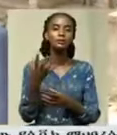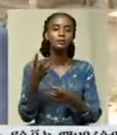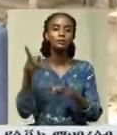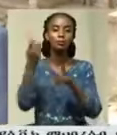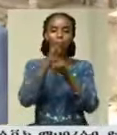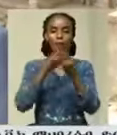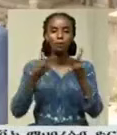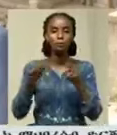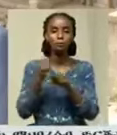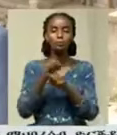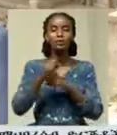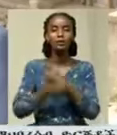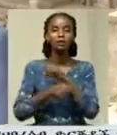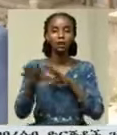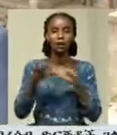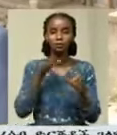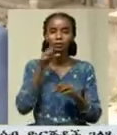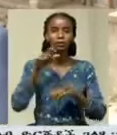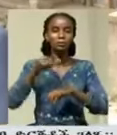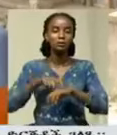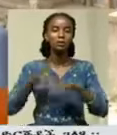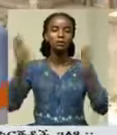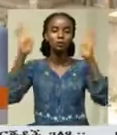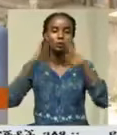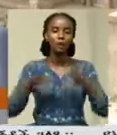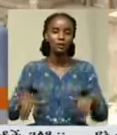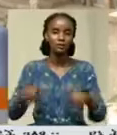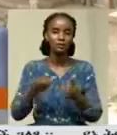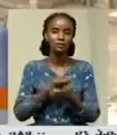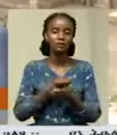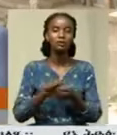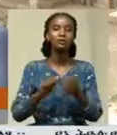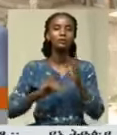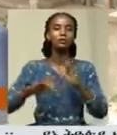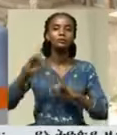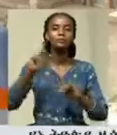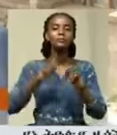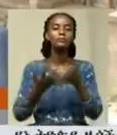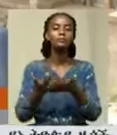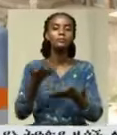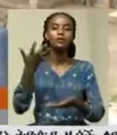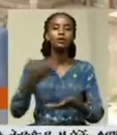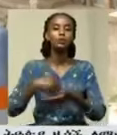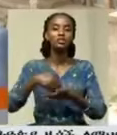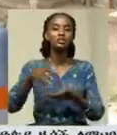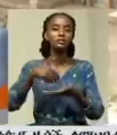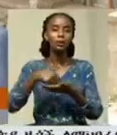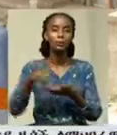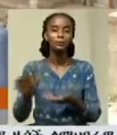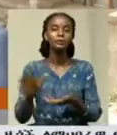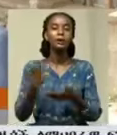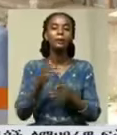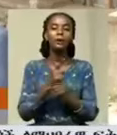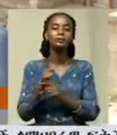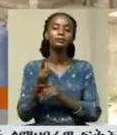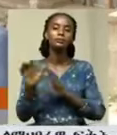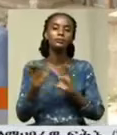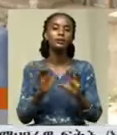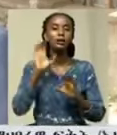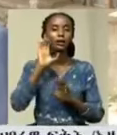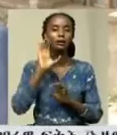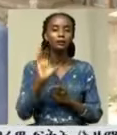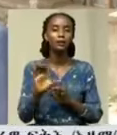መሰረት ካላደረግን በየጊዜው እያፈረስን ከፍተኛ የህዝብና የሀብት ወጪም እያወጣን ማስተካከያ ለማድረግ